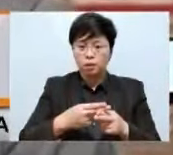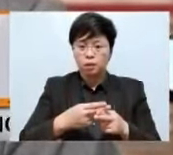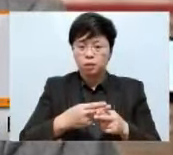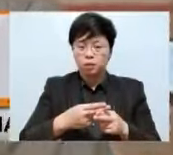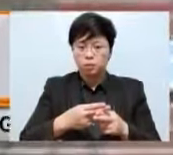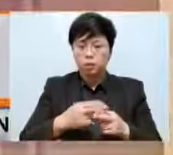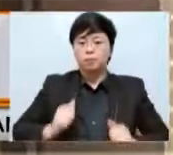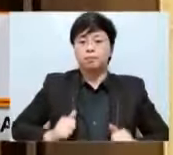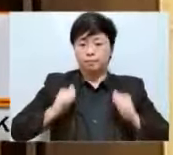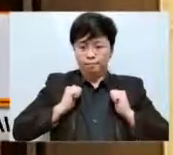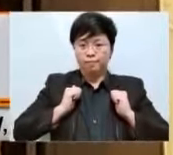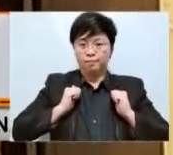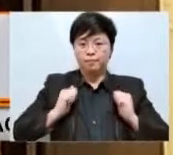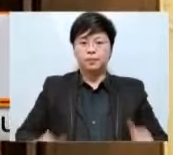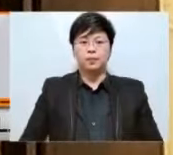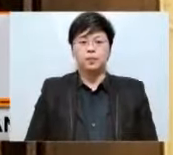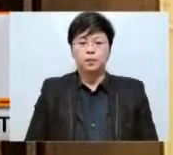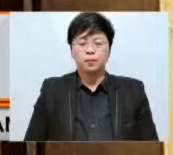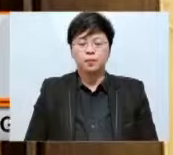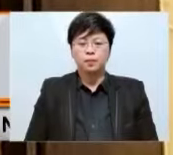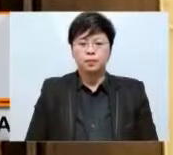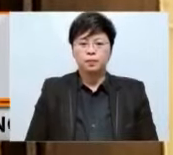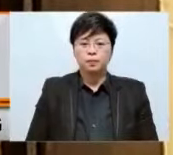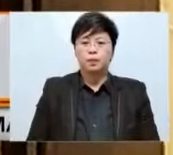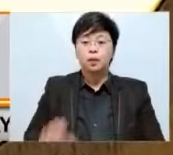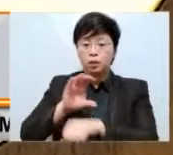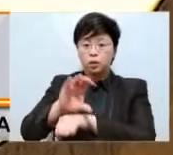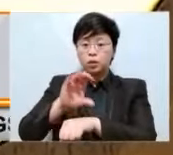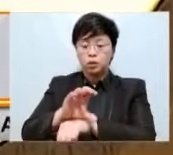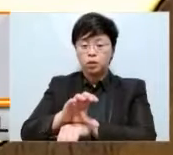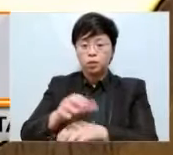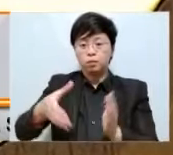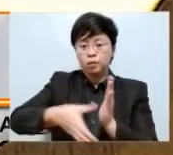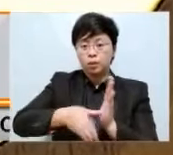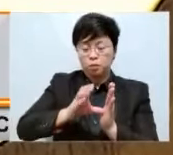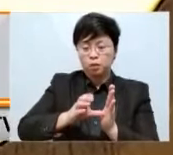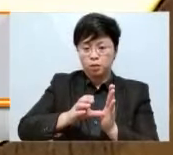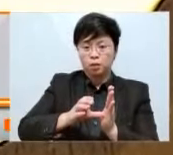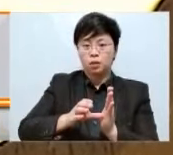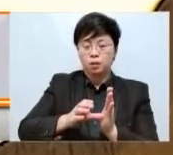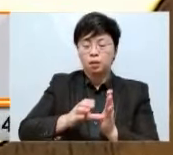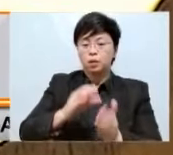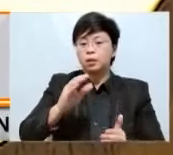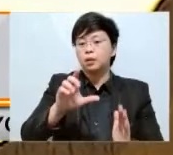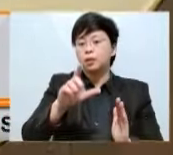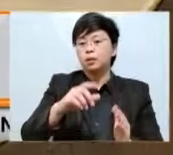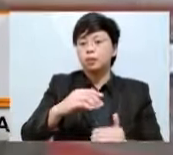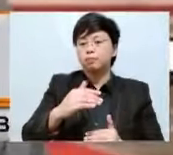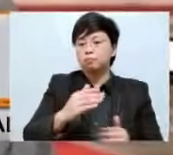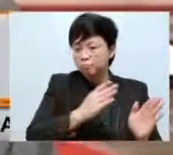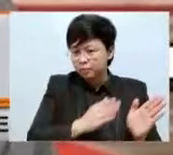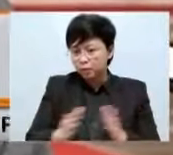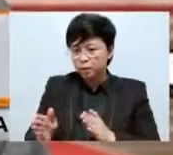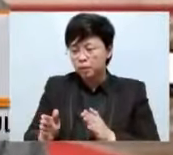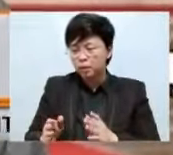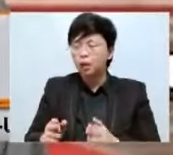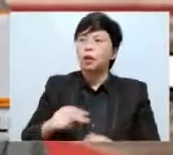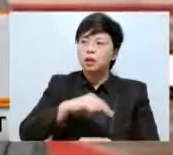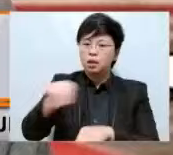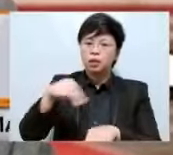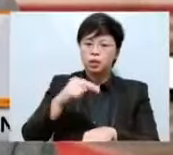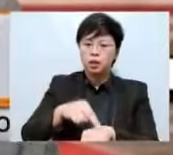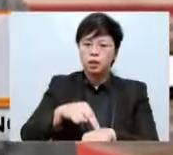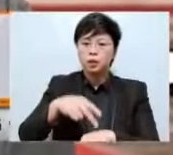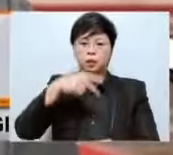sila yon. Ikukonsulta pa raw ng COMELEC ang planong ito sa National Privacy Commission. Sa akin pong palagay,